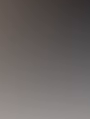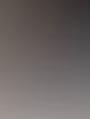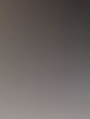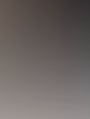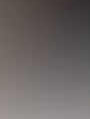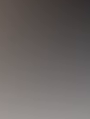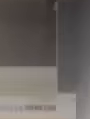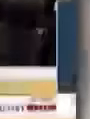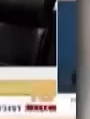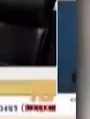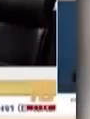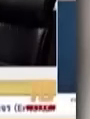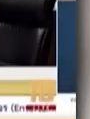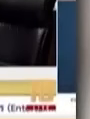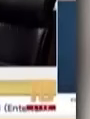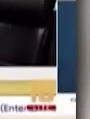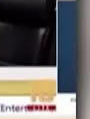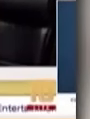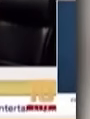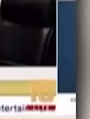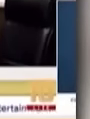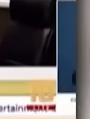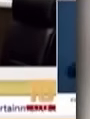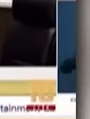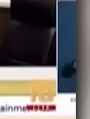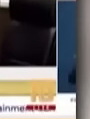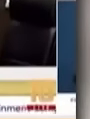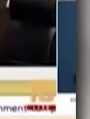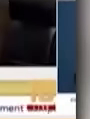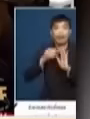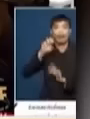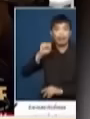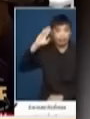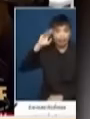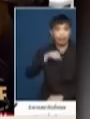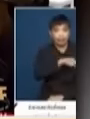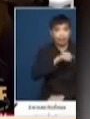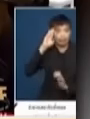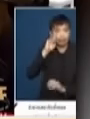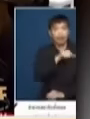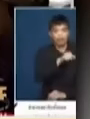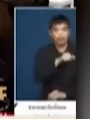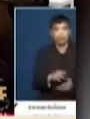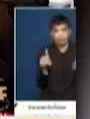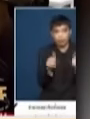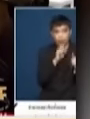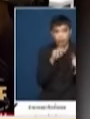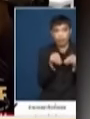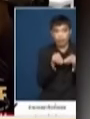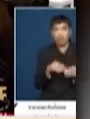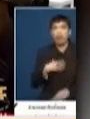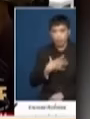ความมุ่งมั่น แล้วมันก็เลยเกิดปรากฏการณ์ที่ขานชื่อแล้วมีลูกเล่นด้วยไงทีเนี้ย มีสร้อยมีสร้อย มีสร้อยนี่เป็นครั้ง